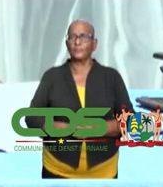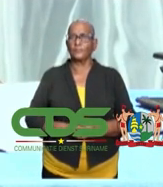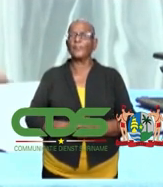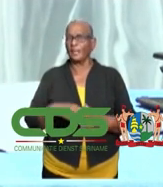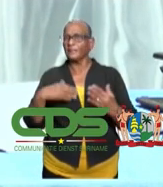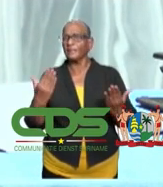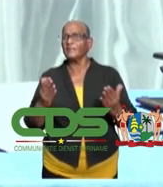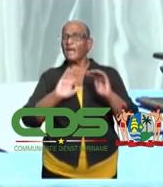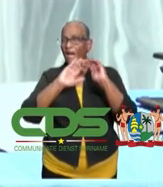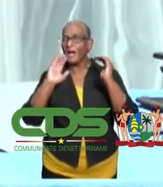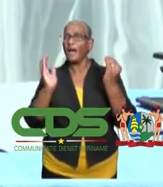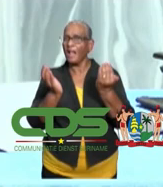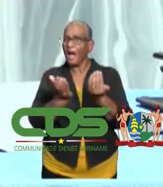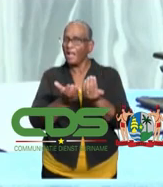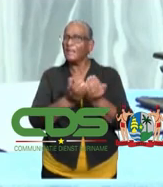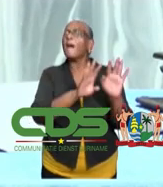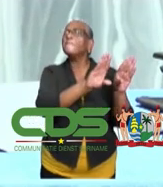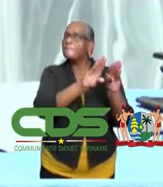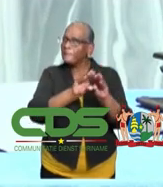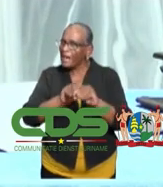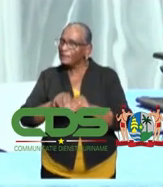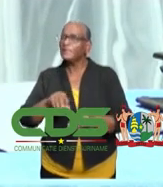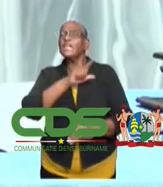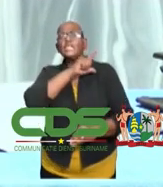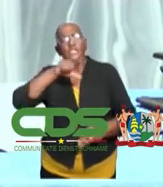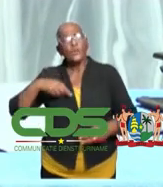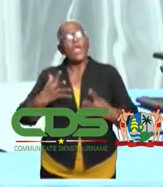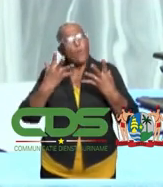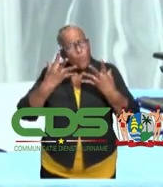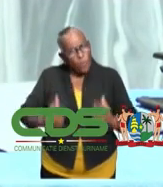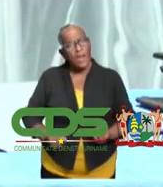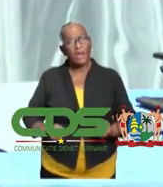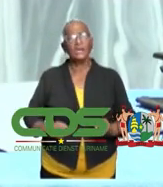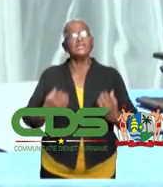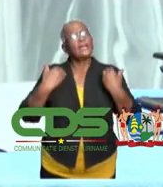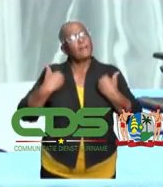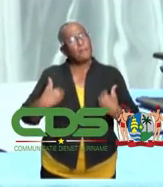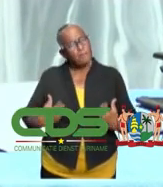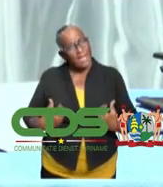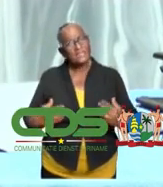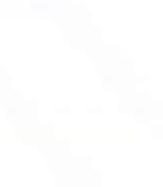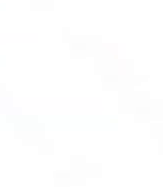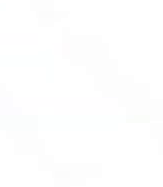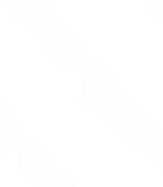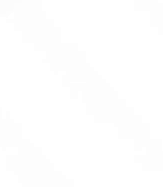En dat zijn allemaal maatregelen die we treffen om de koopkracht te versterken naar de samenleving